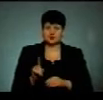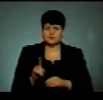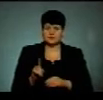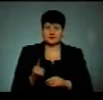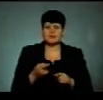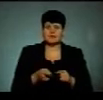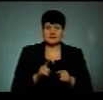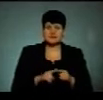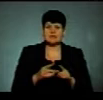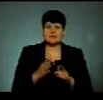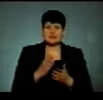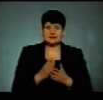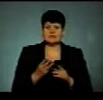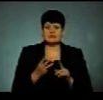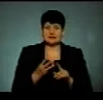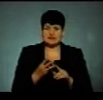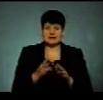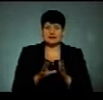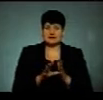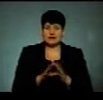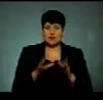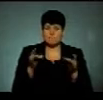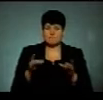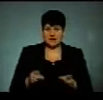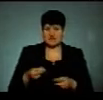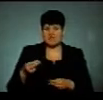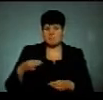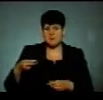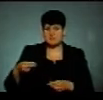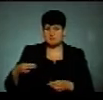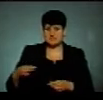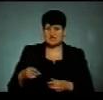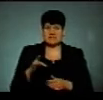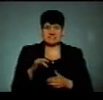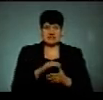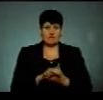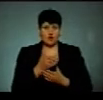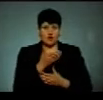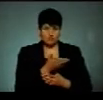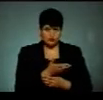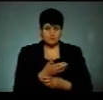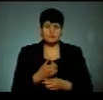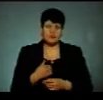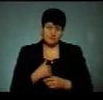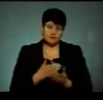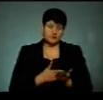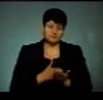і втілення третього енергопакету, який ми підписали з Європою, так, і ми йдемо в тому